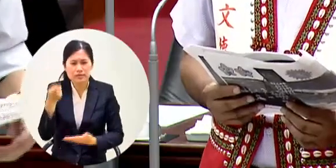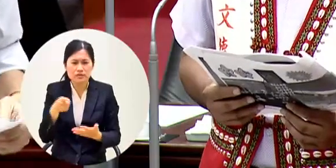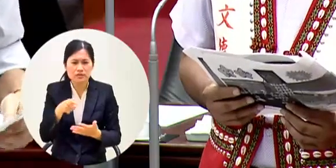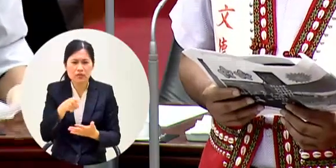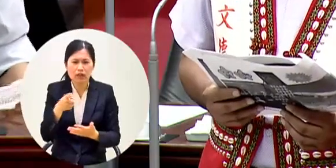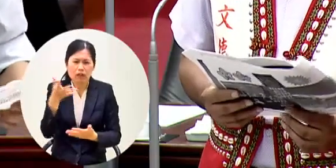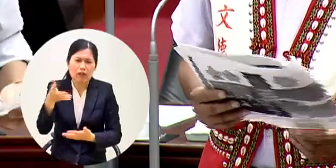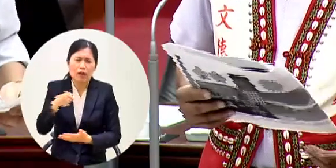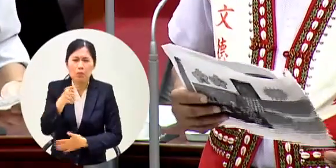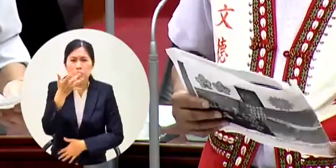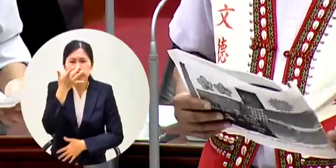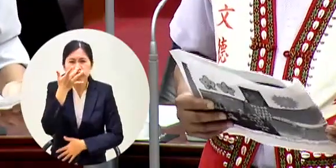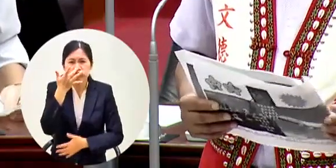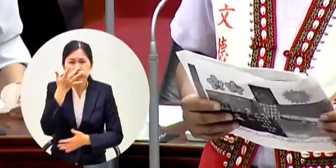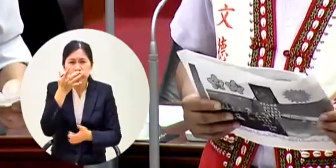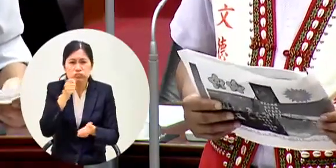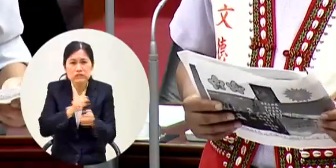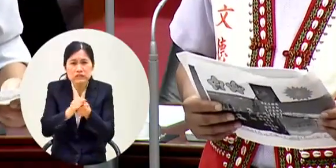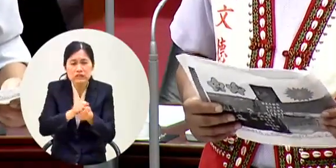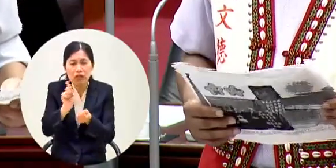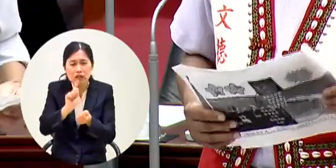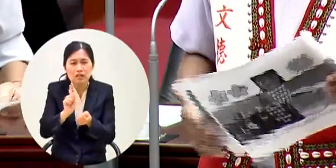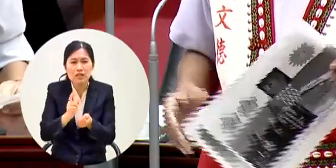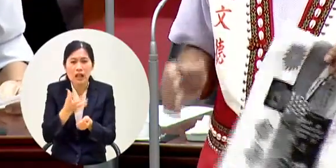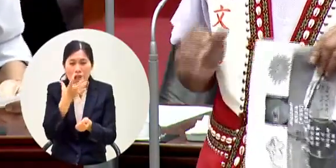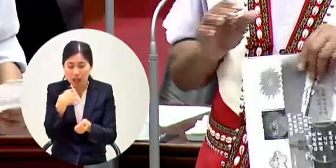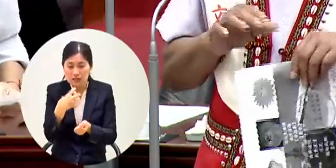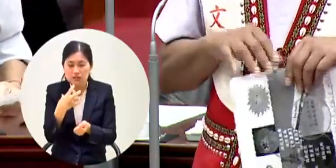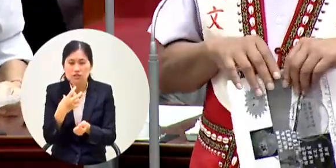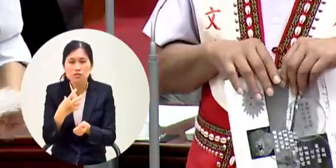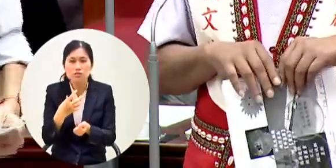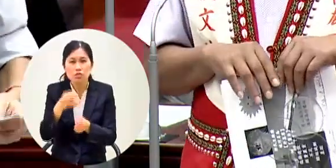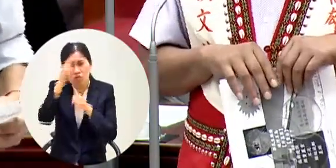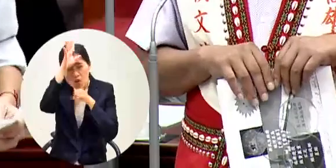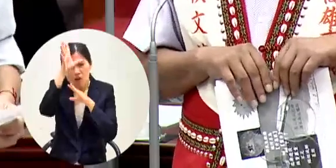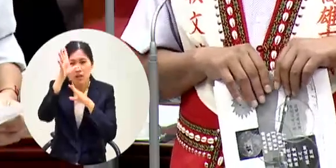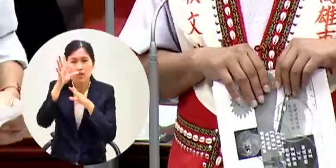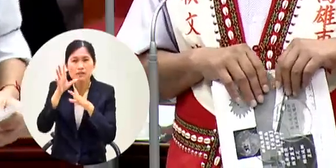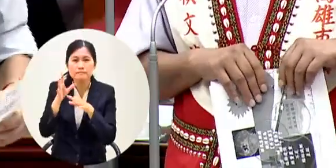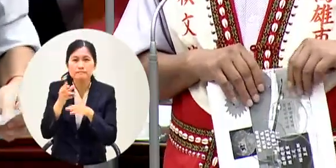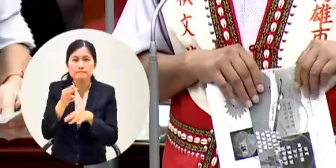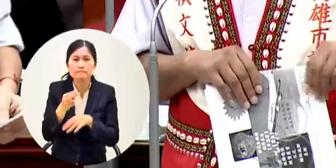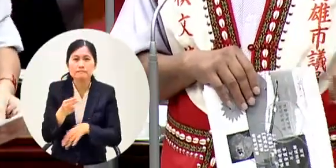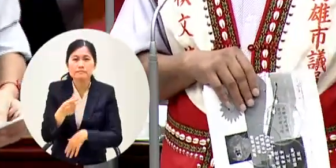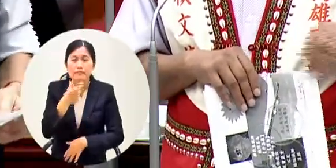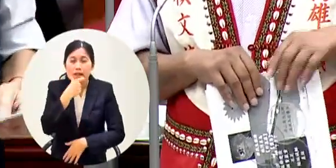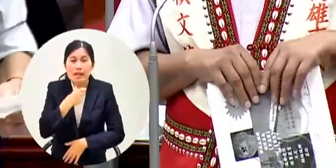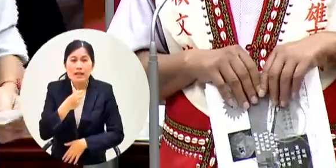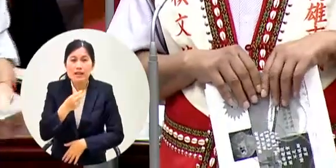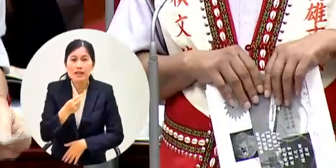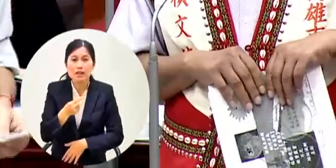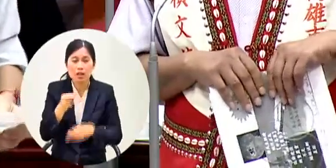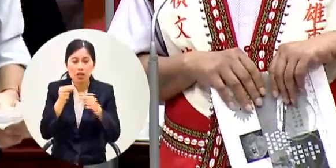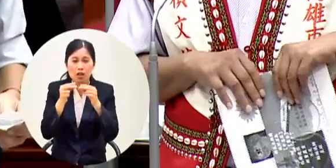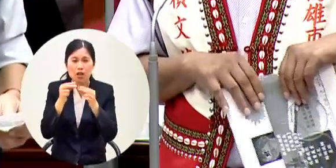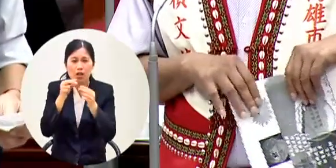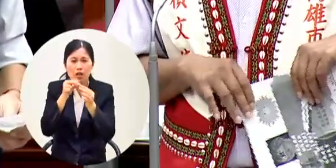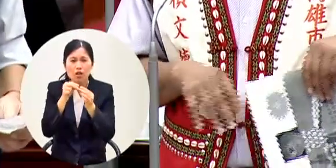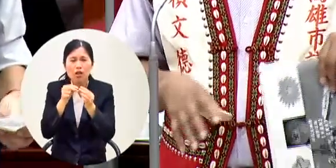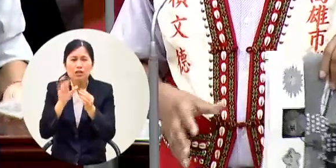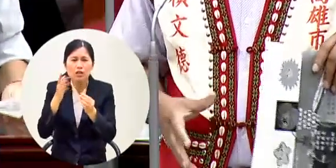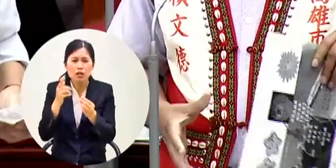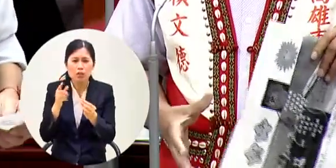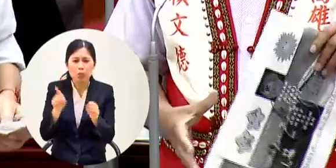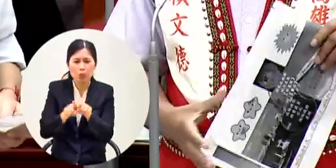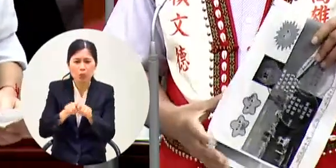地区像爱玉，您讲完之后，我们为了爱玉非常头痛，因为很多人不会处理爱玉。我们